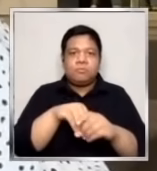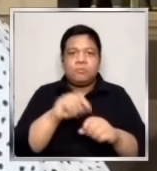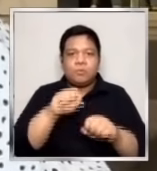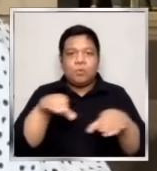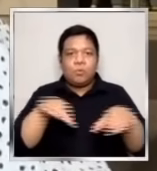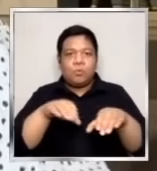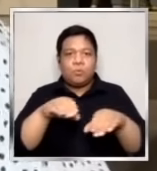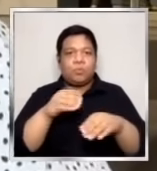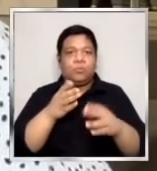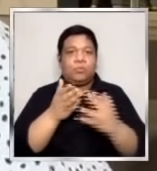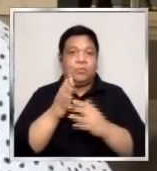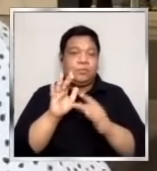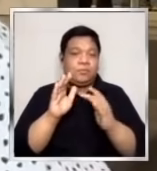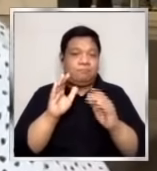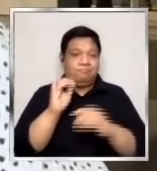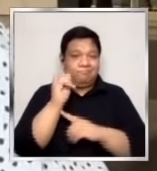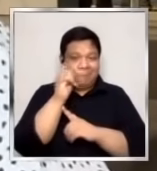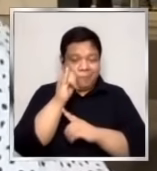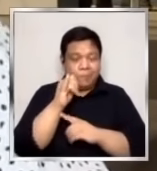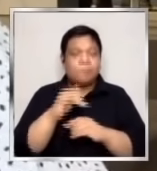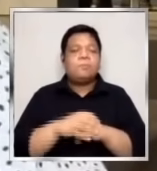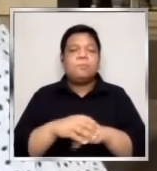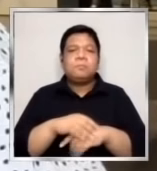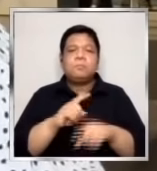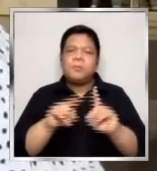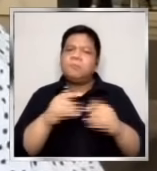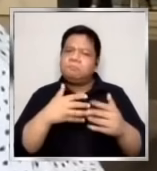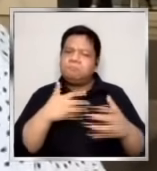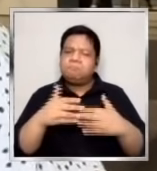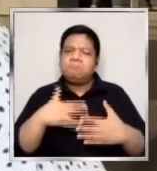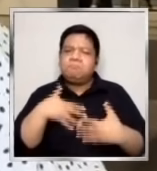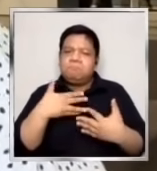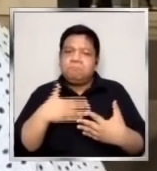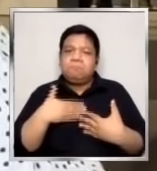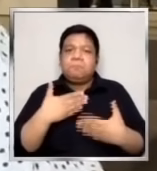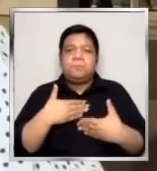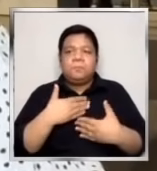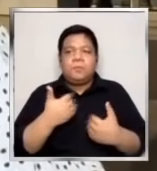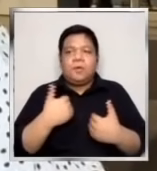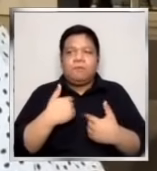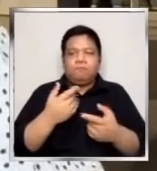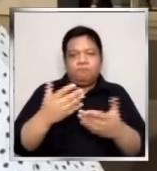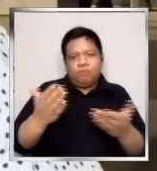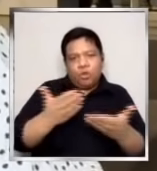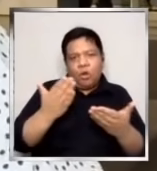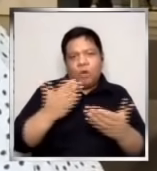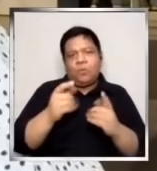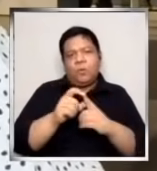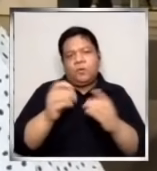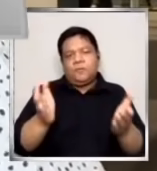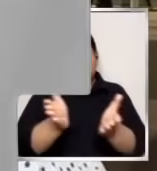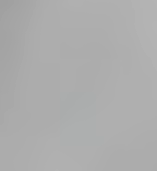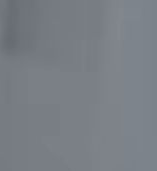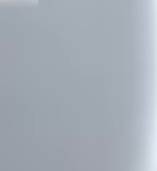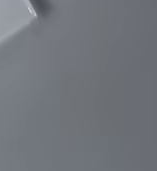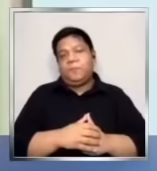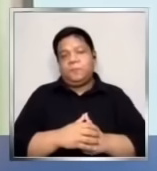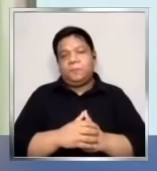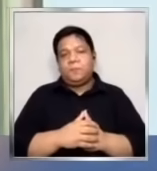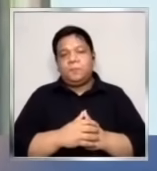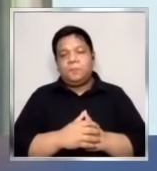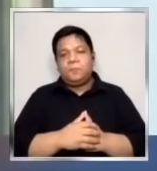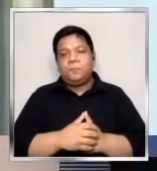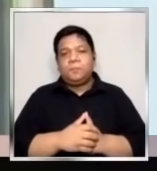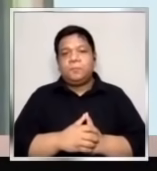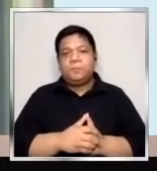Pero sa kabila nito, natutuwa naman siya sa natatanggap na words of encouragement. Makichika kay Nelson Canlas.